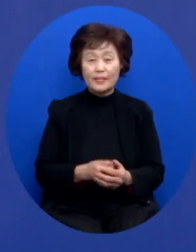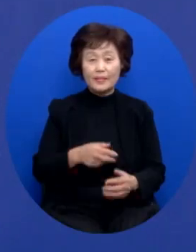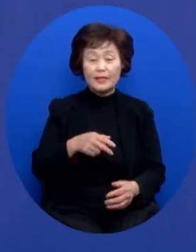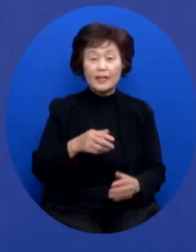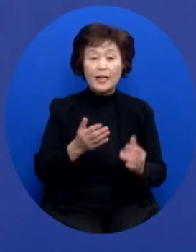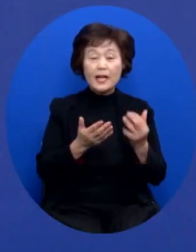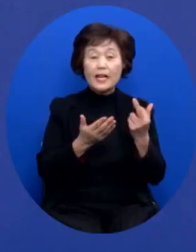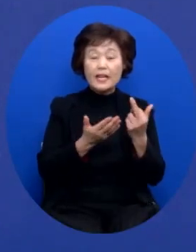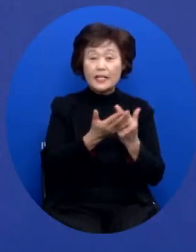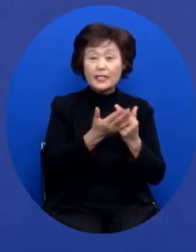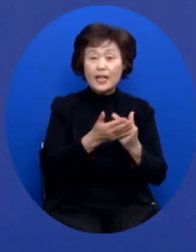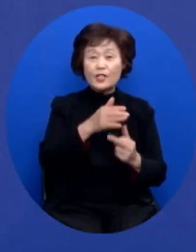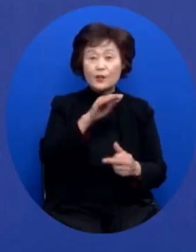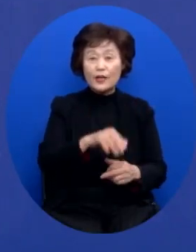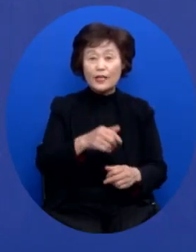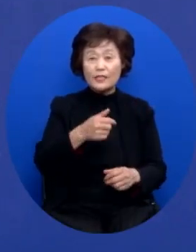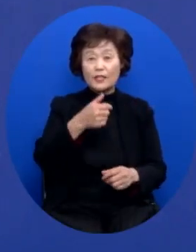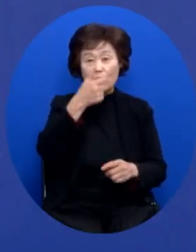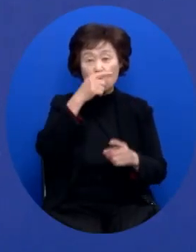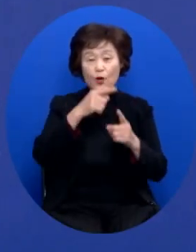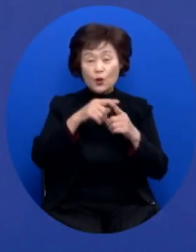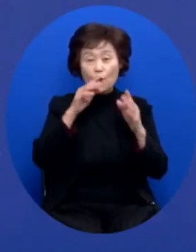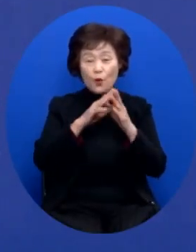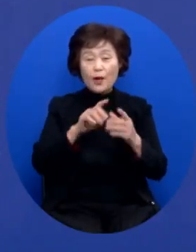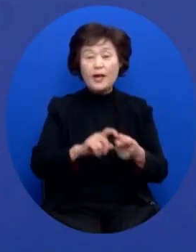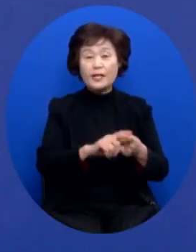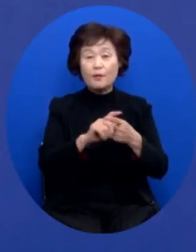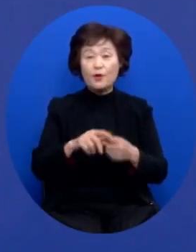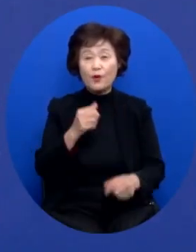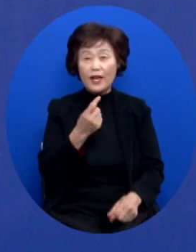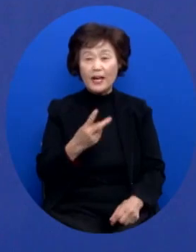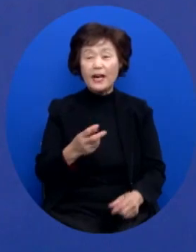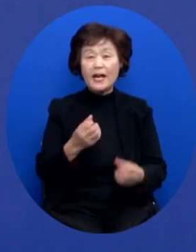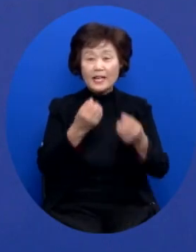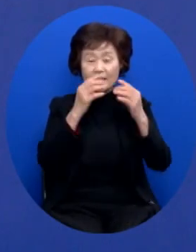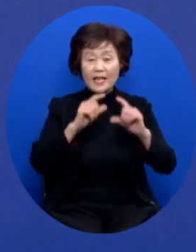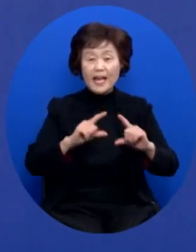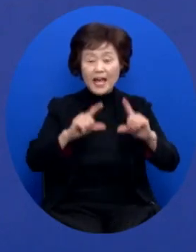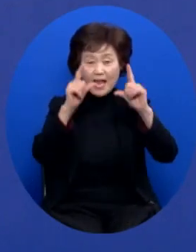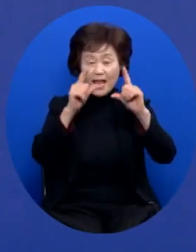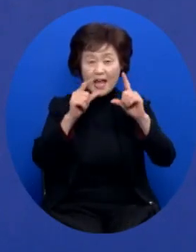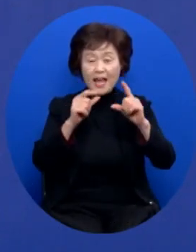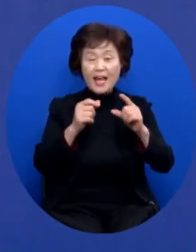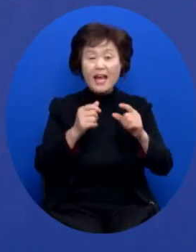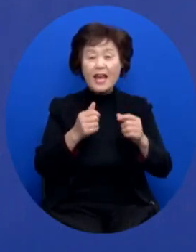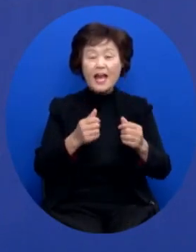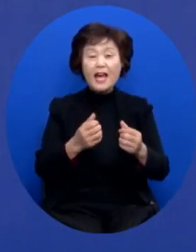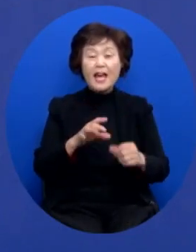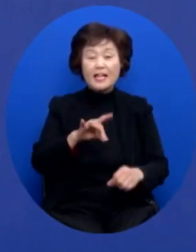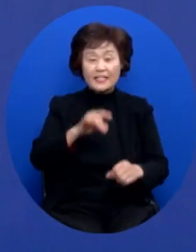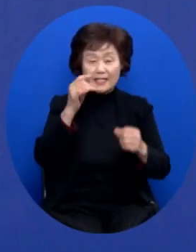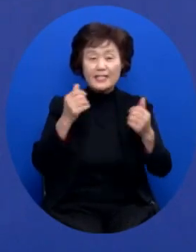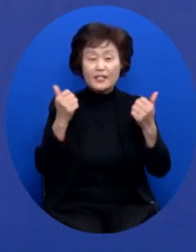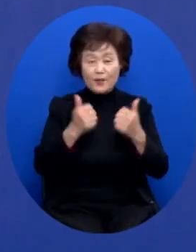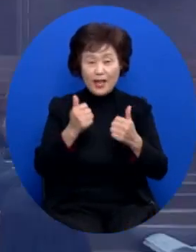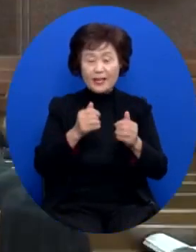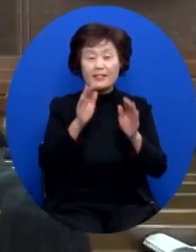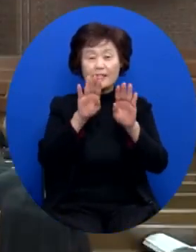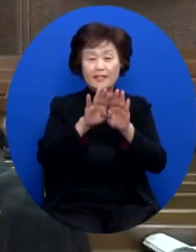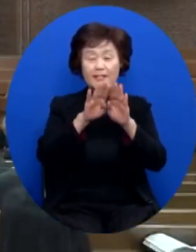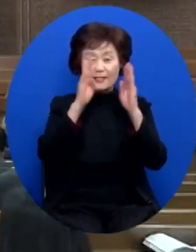서귀포시 기독교 교회협의회가 지난 2일 2024년 신년 할례회를 서귀포 교회에서 개최했습니다.